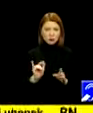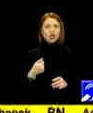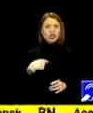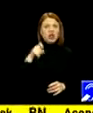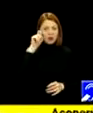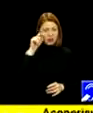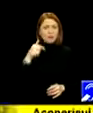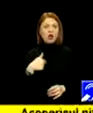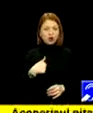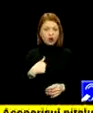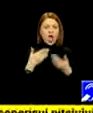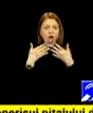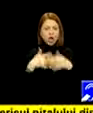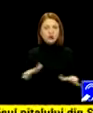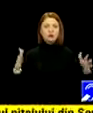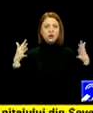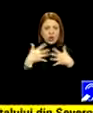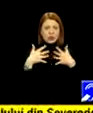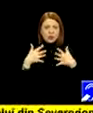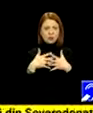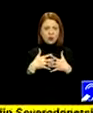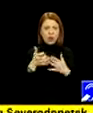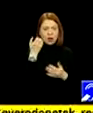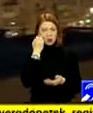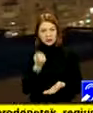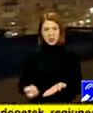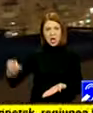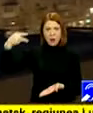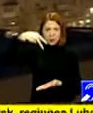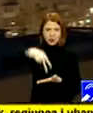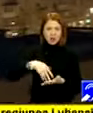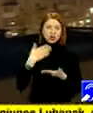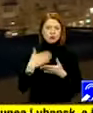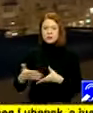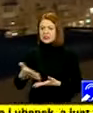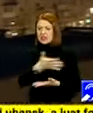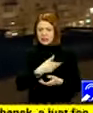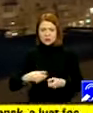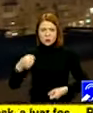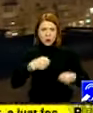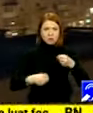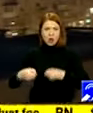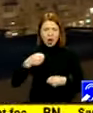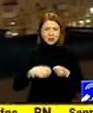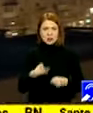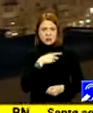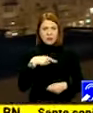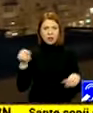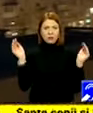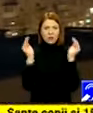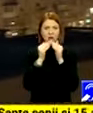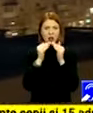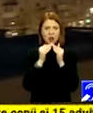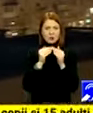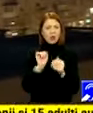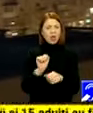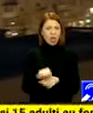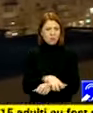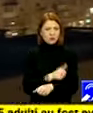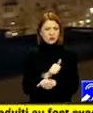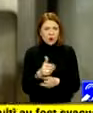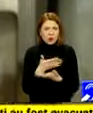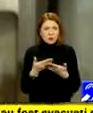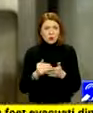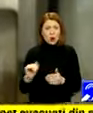credeam noi. A început războiul. Atunci ne-am ridicat din pat și am început să strângem, să ne facem valizele ca să plecăm de acasă. Au fost emoții foarte mari